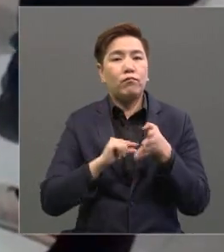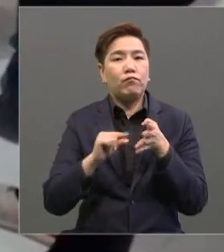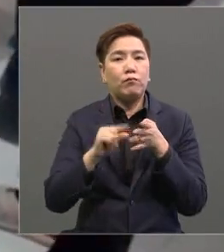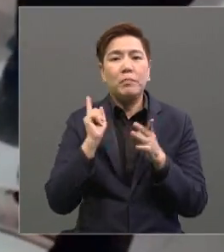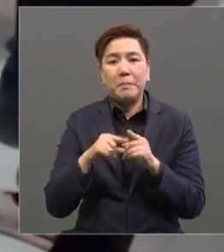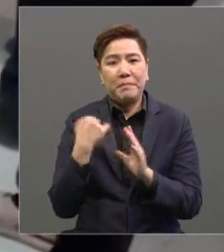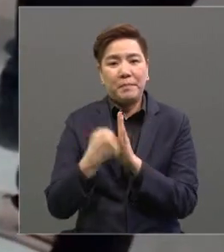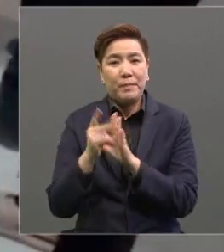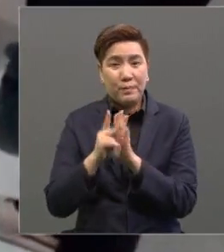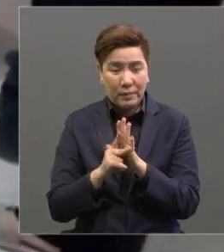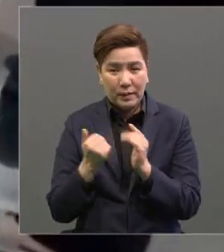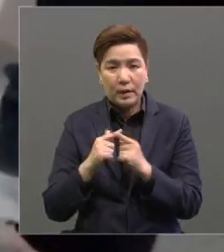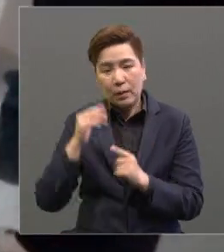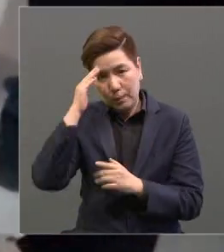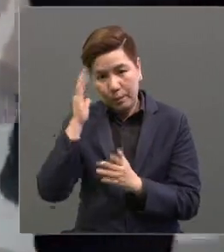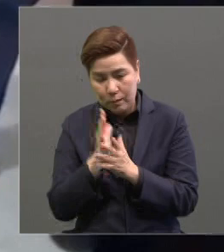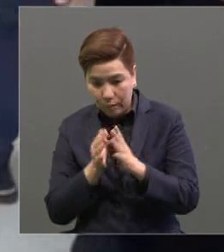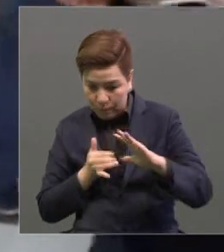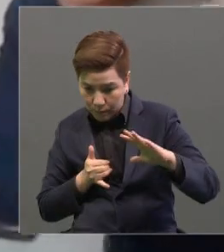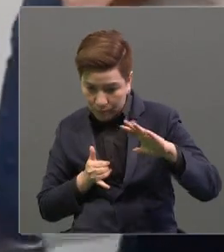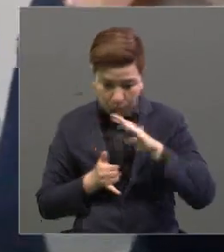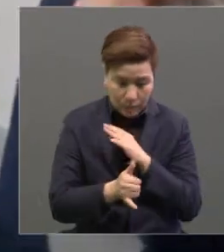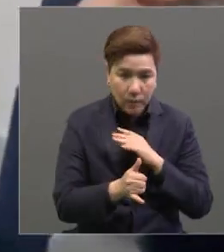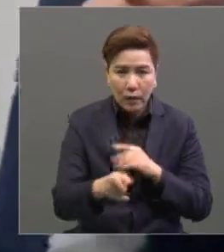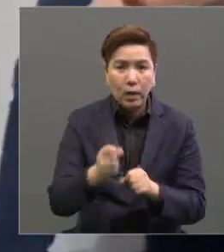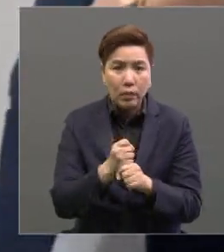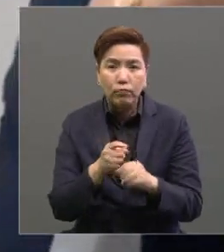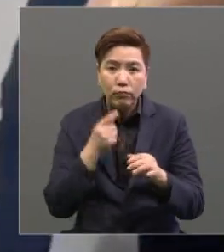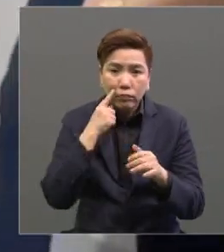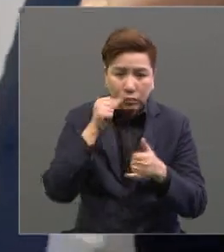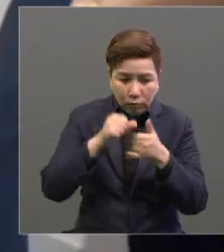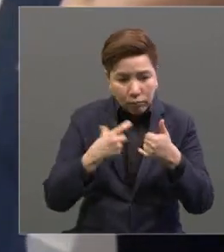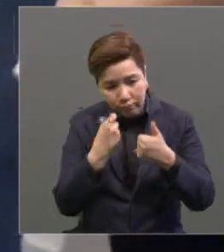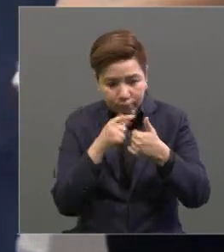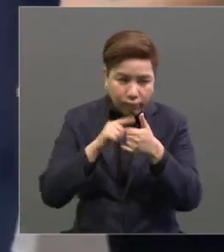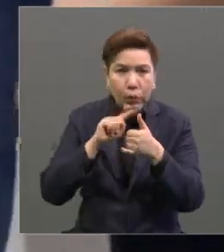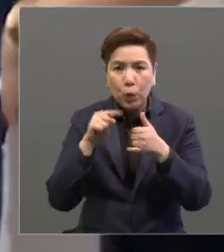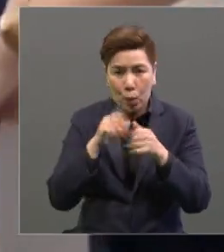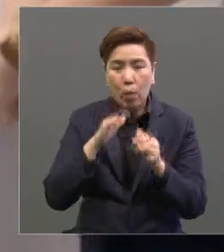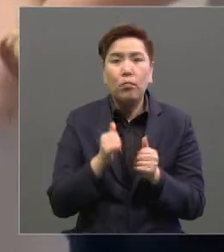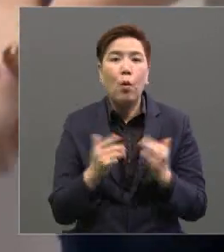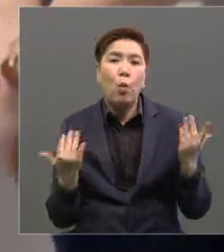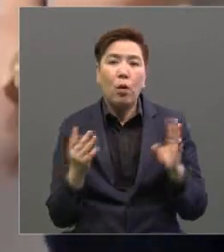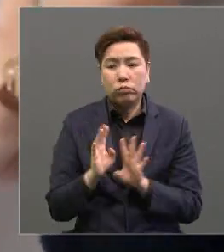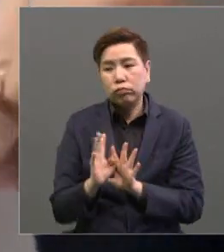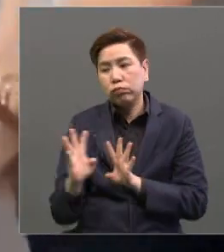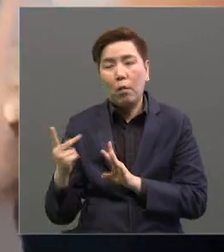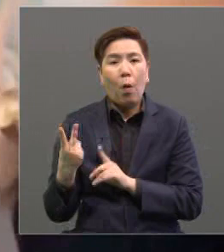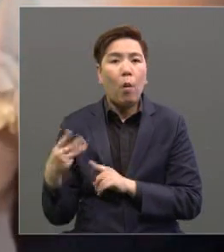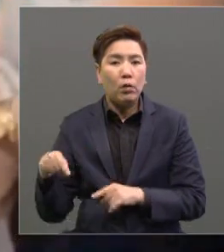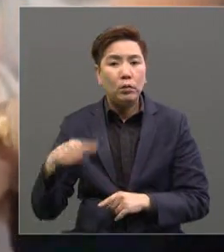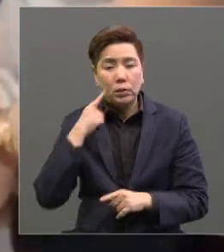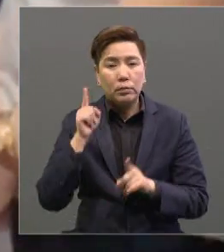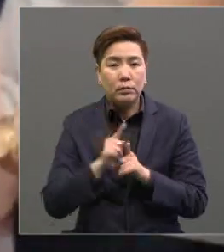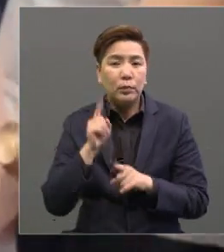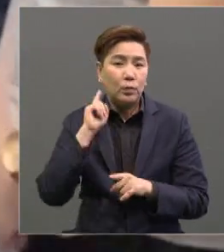คลินิกเถื่อนแล้วตอนที่เจ้าหน้าที่เข้าไปเนี่ยก็คือกำลังให้บริการกับคนไข้อย่างนี้อยู่เลยมีคนไข้มานั่งรอกันอยู่หลายคนแล้วก็